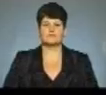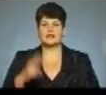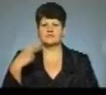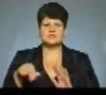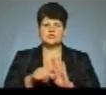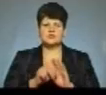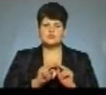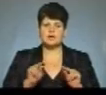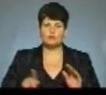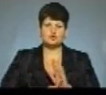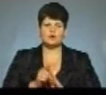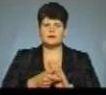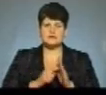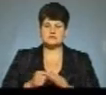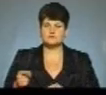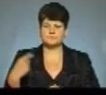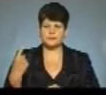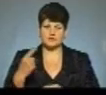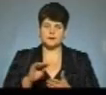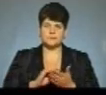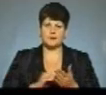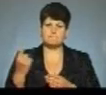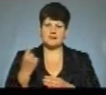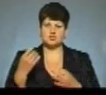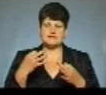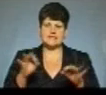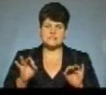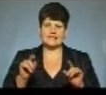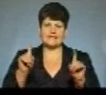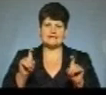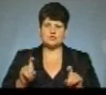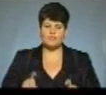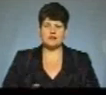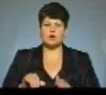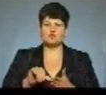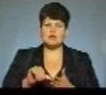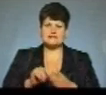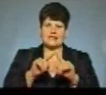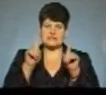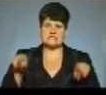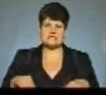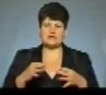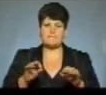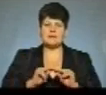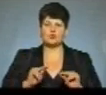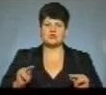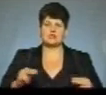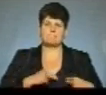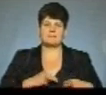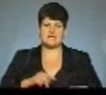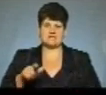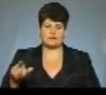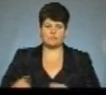26 вчителів початкових класів з Тернопільщини склали перше незалежне тестування учасників сертифікації педагогічних працівників.